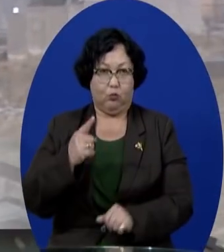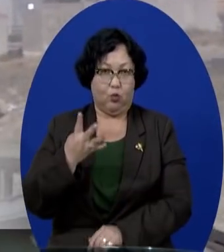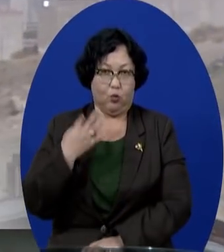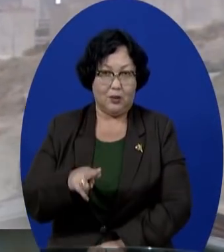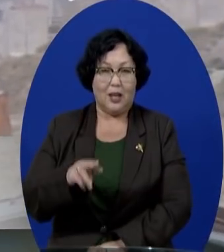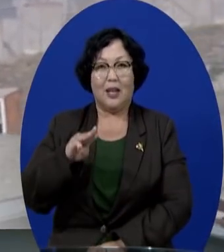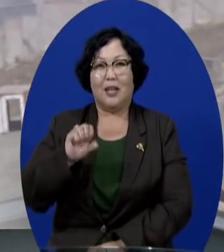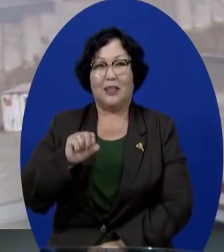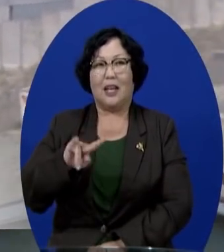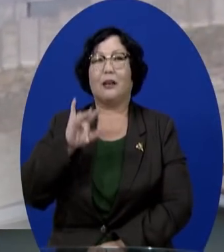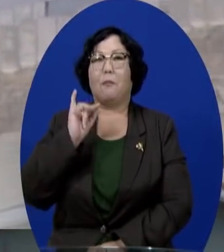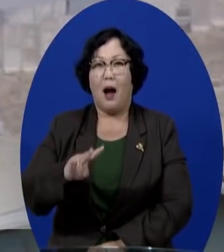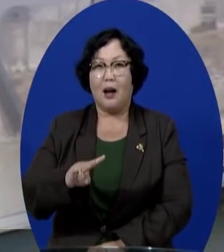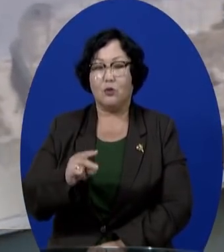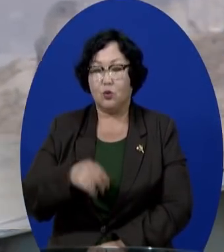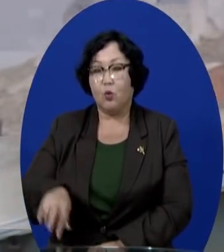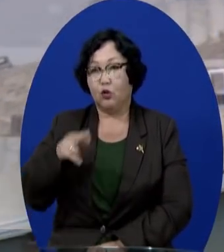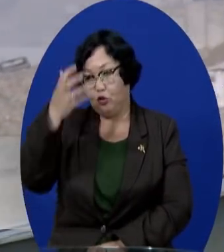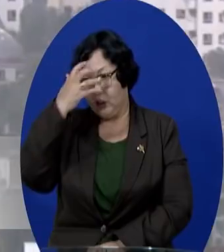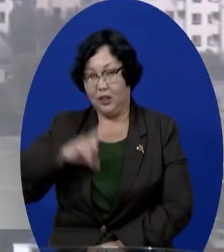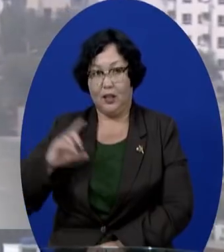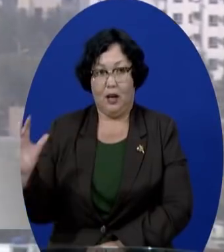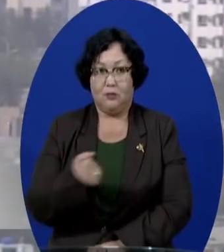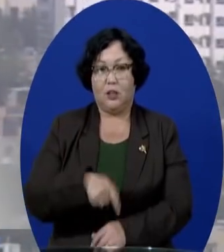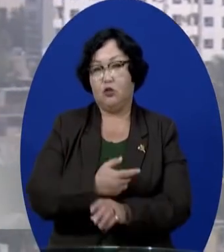хөдөлгөөн Кабулыг эзэлснээс хойш нүүлгэжээ.